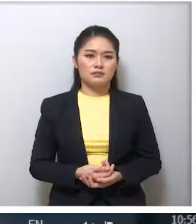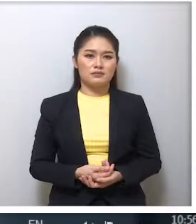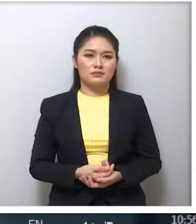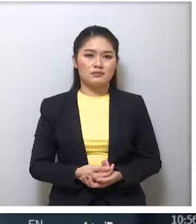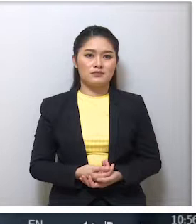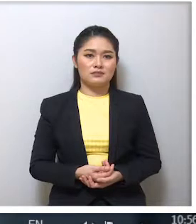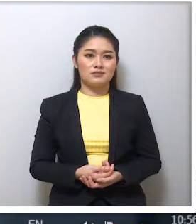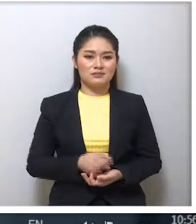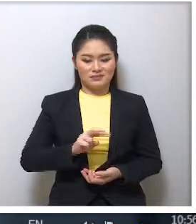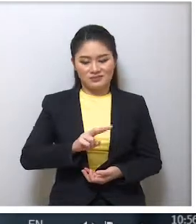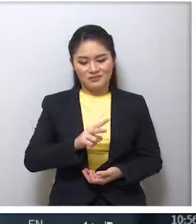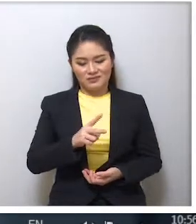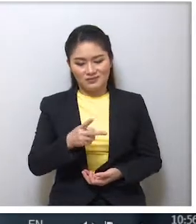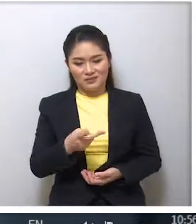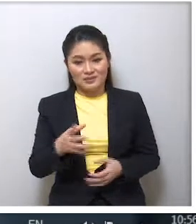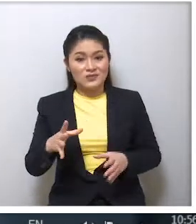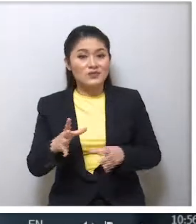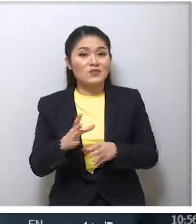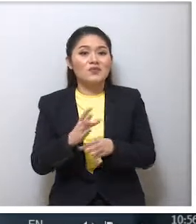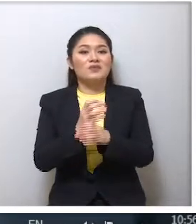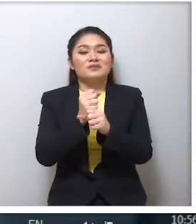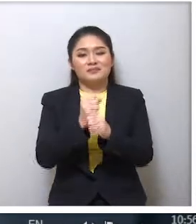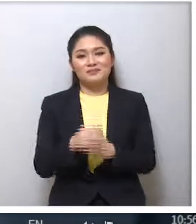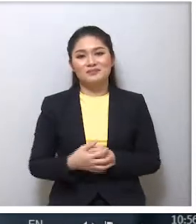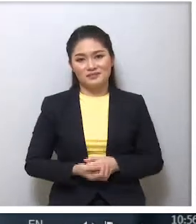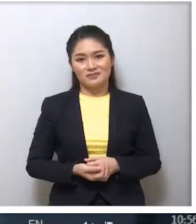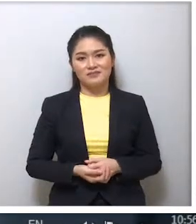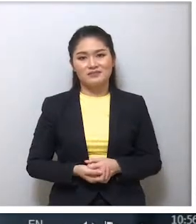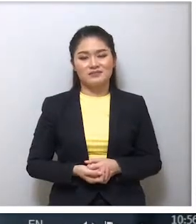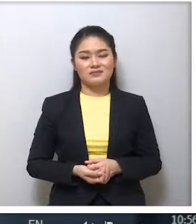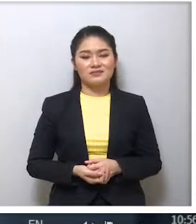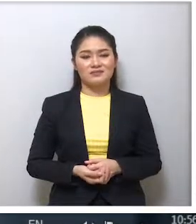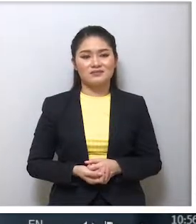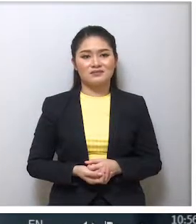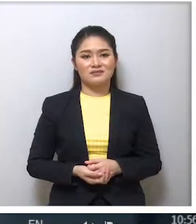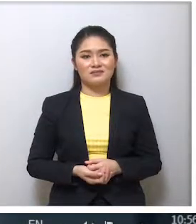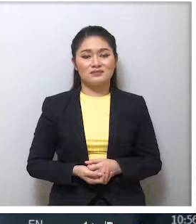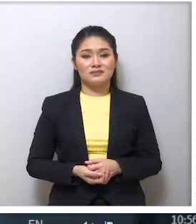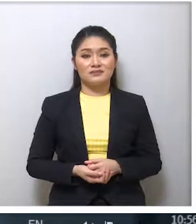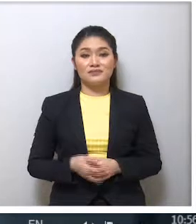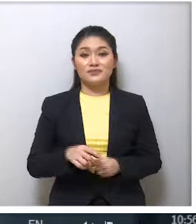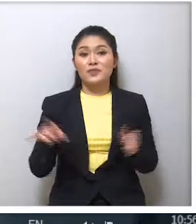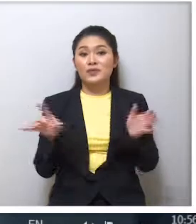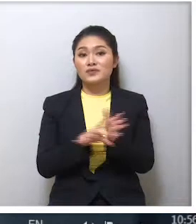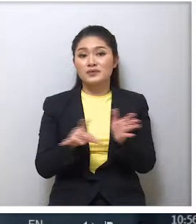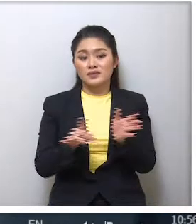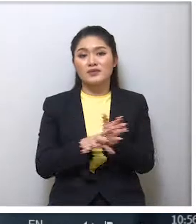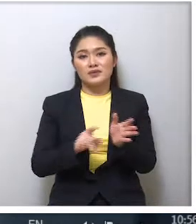มันก็จะค่อยๆประกอบเป็นรูปเป็นร่างขึ้นมานะครับพอมาถึงมุมสุดท้